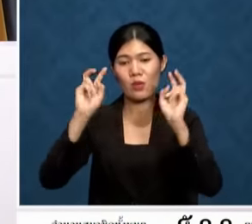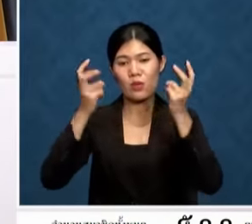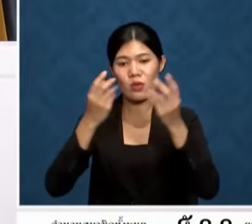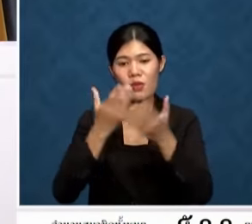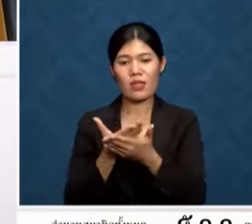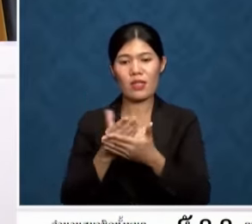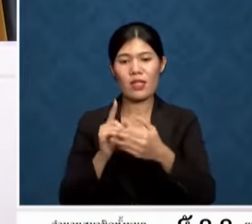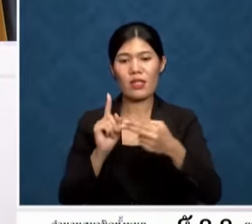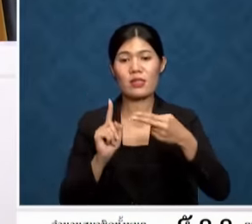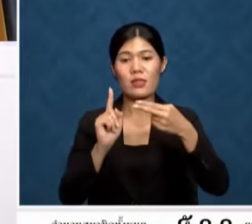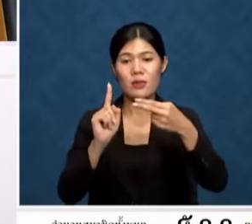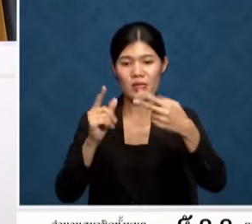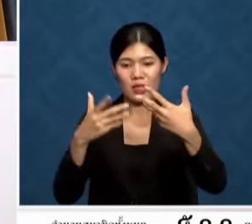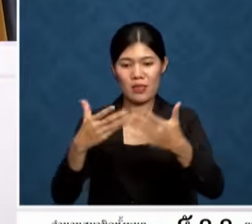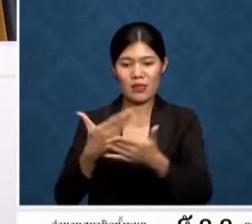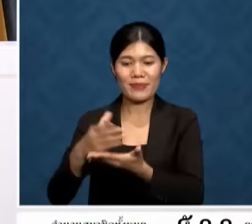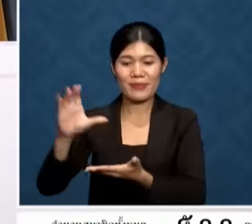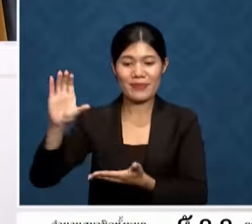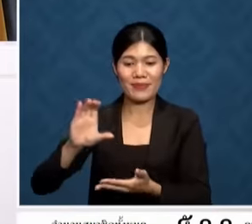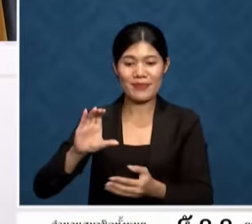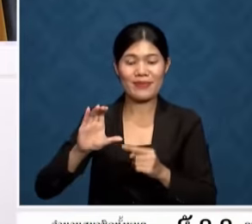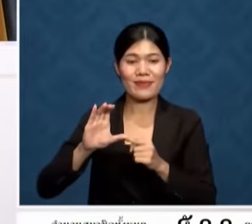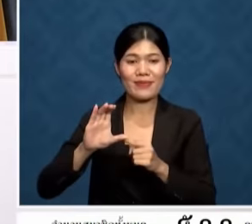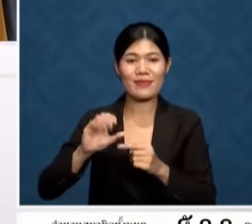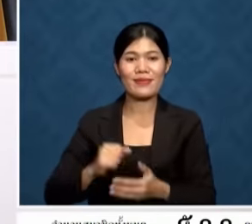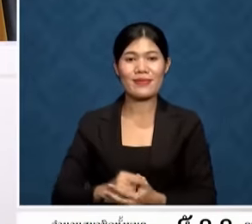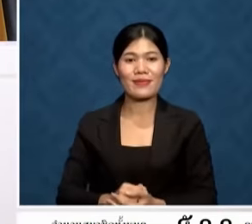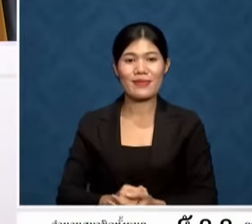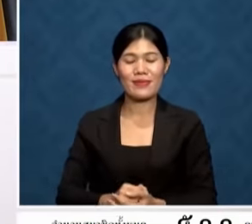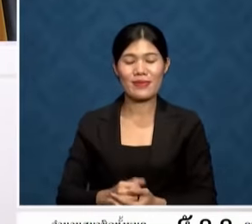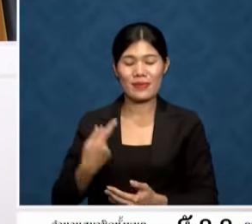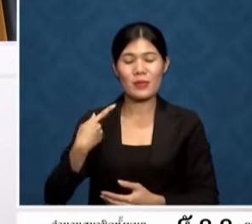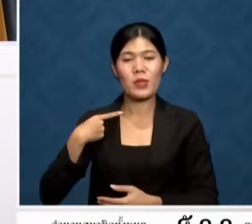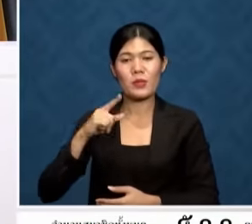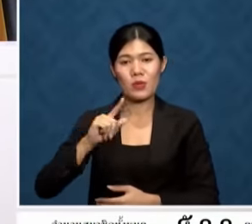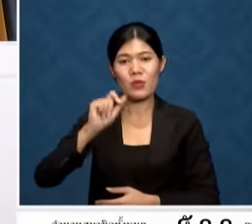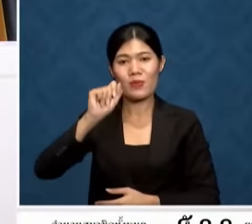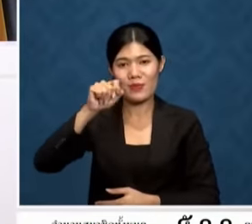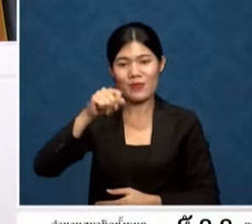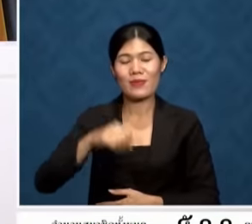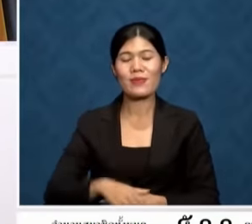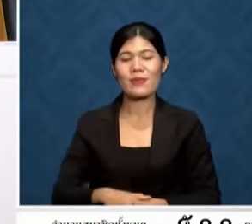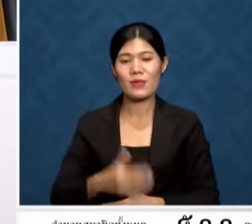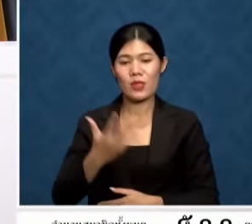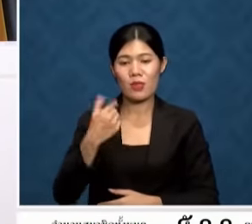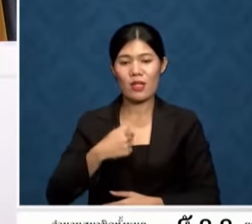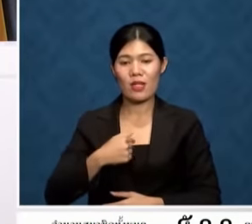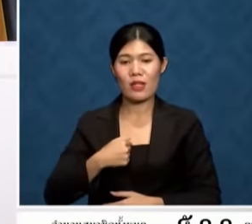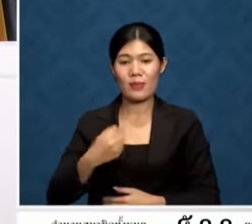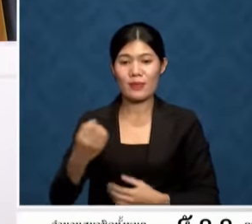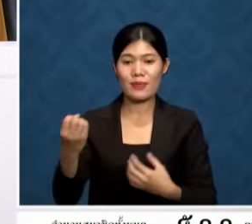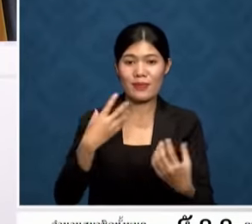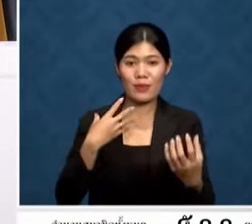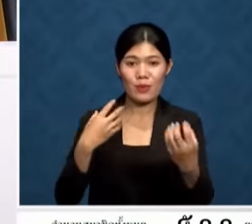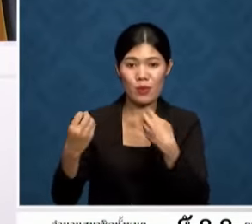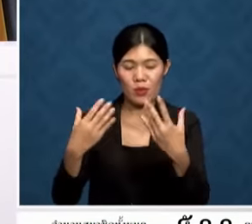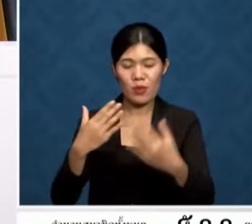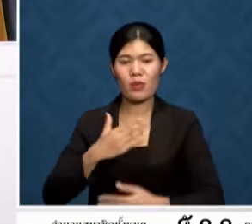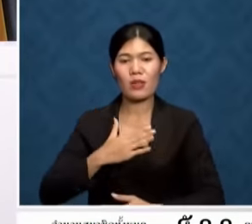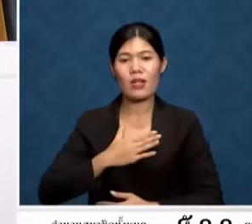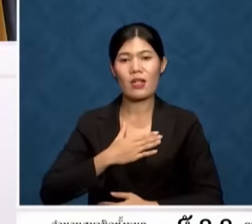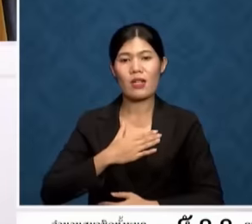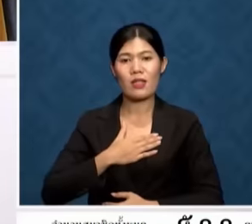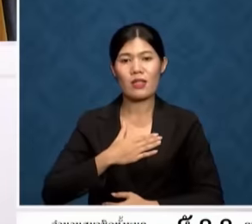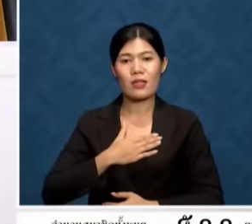เรื่องของตัวงบประมาณอย่างกว้างขวางซึ่งนั่นเป็นประโยชน์ครับในการที่เราจะนำสิ่งที่ท่านให้ความ